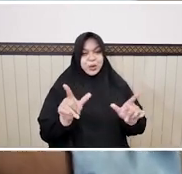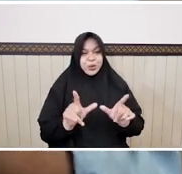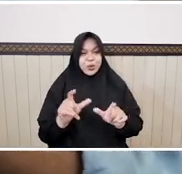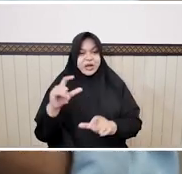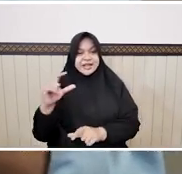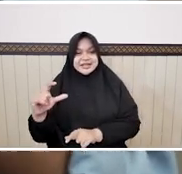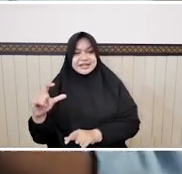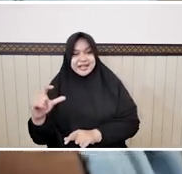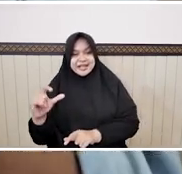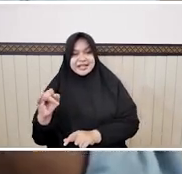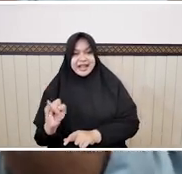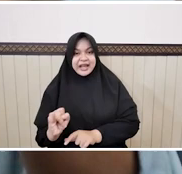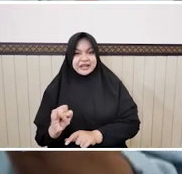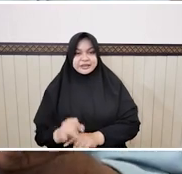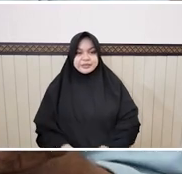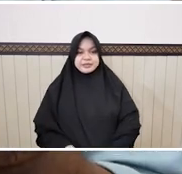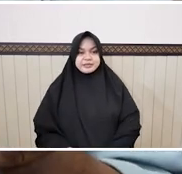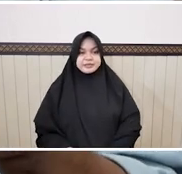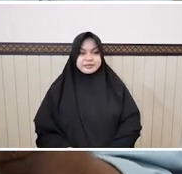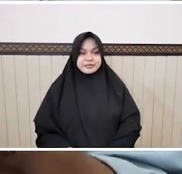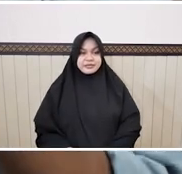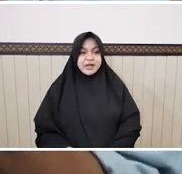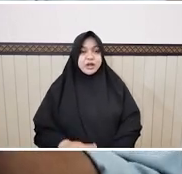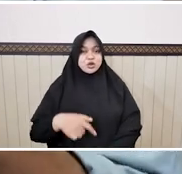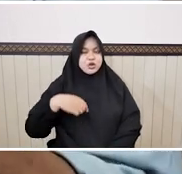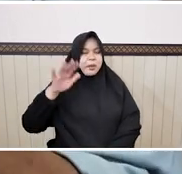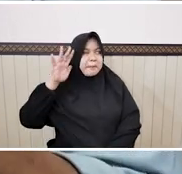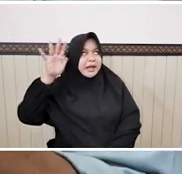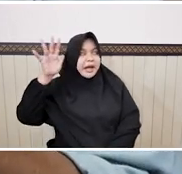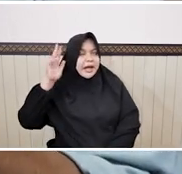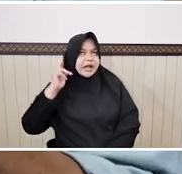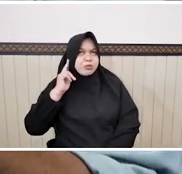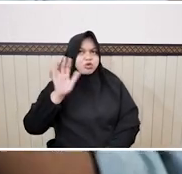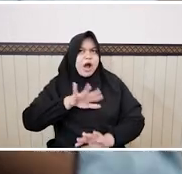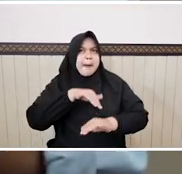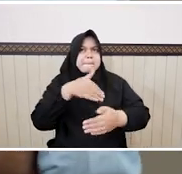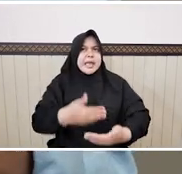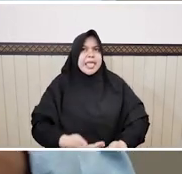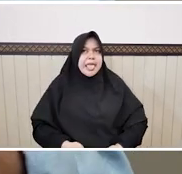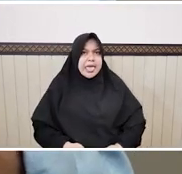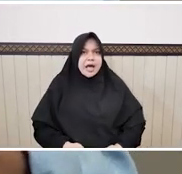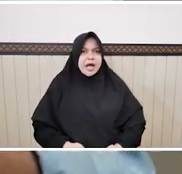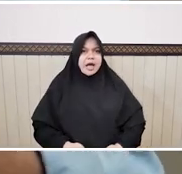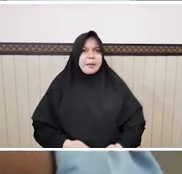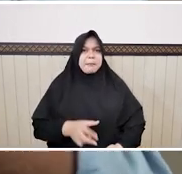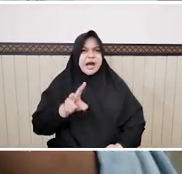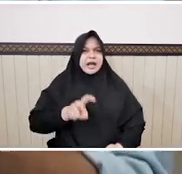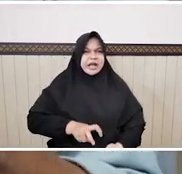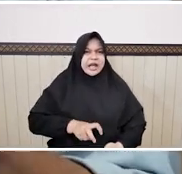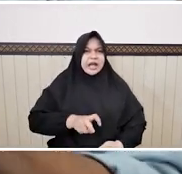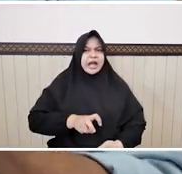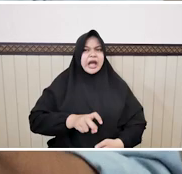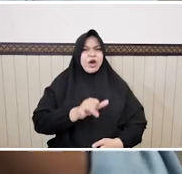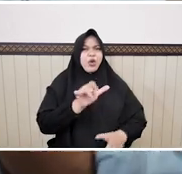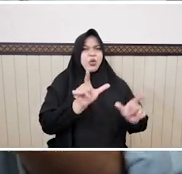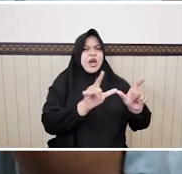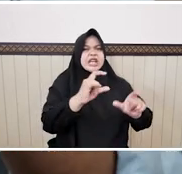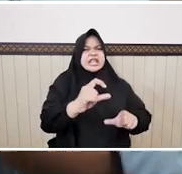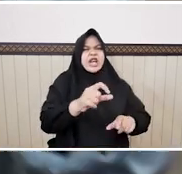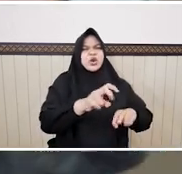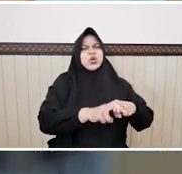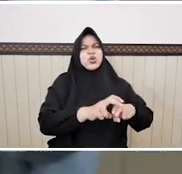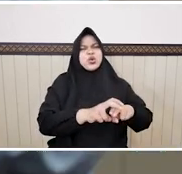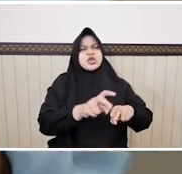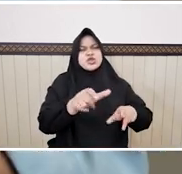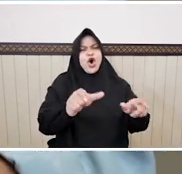Pernahkah membayangkan ketika ibunya hamil besar gitu menggunakan kloset jongkok yaitu sudutnya sel mati mengganti kloset duduk memang tambah